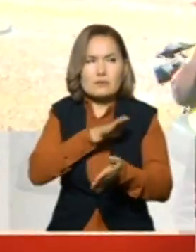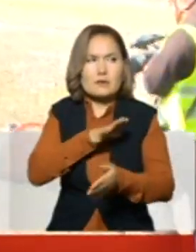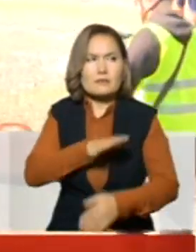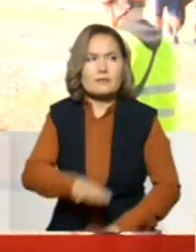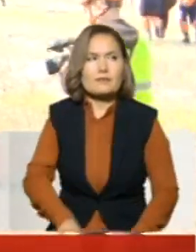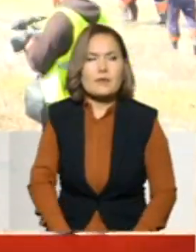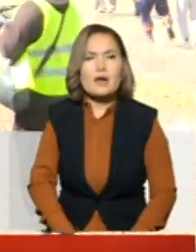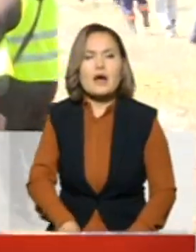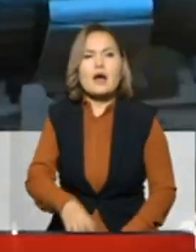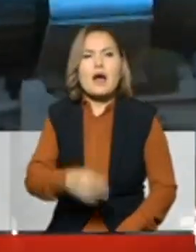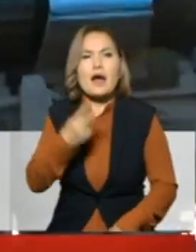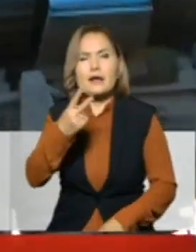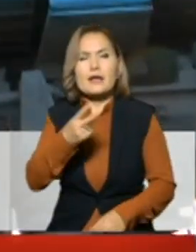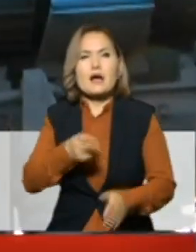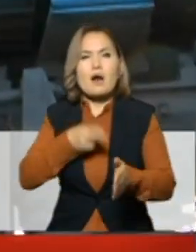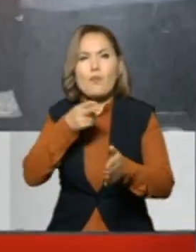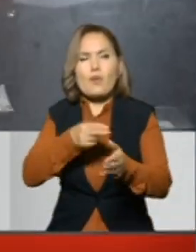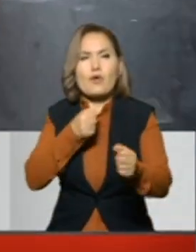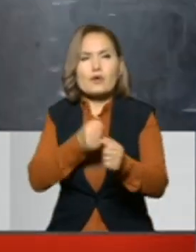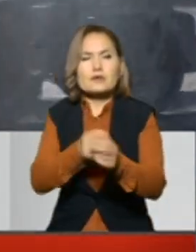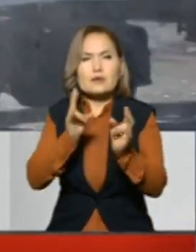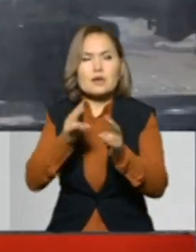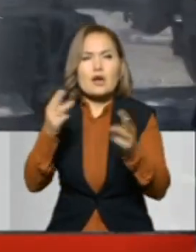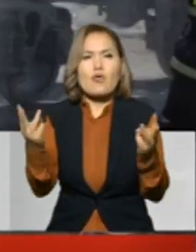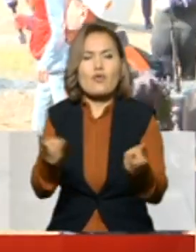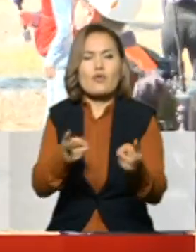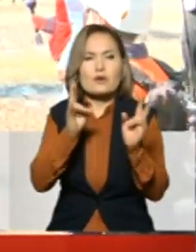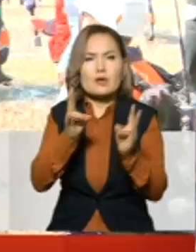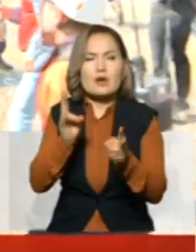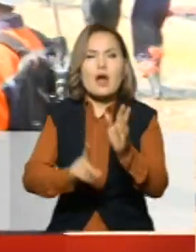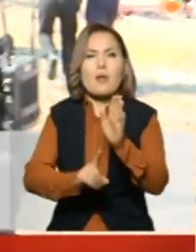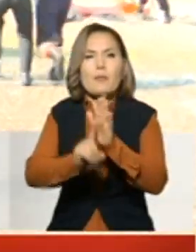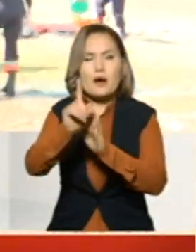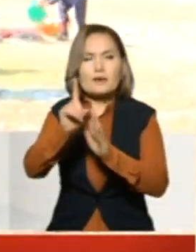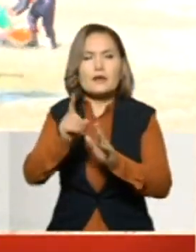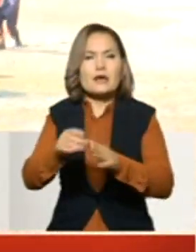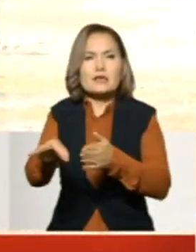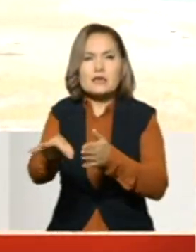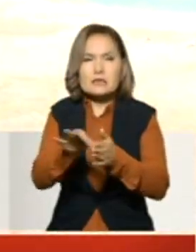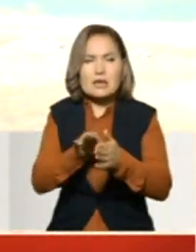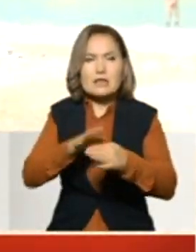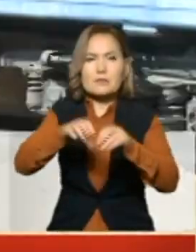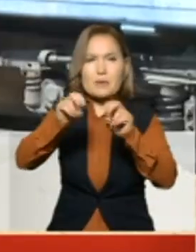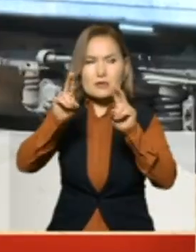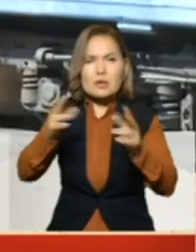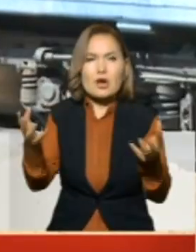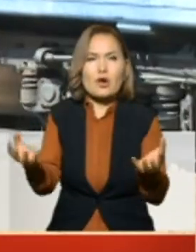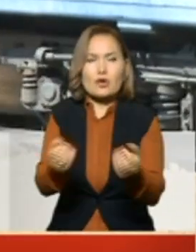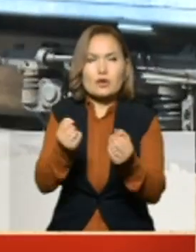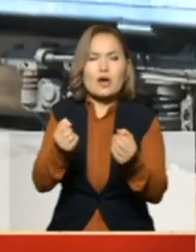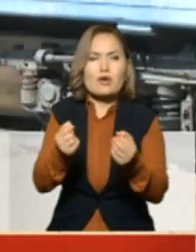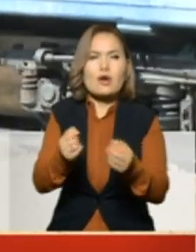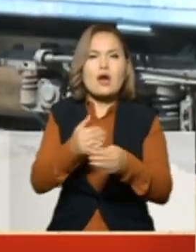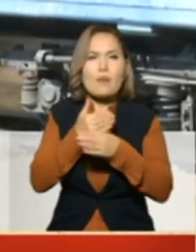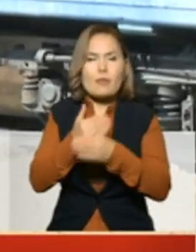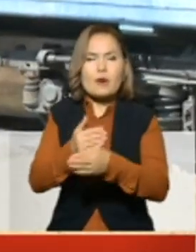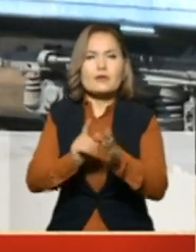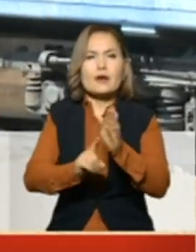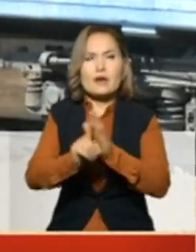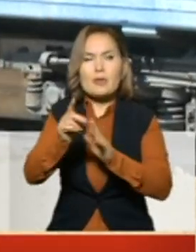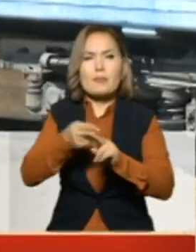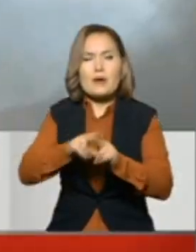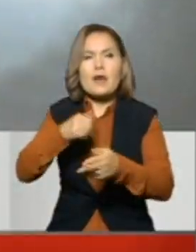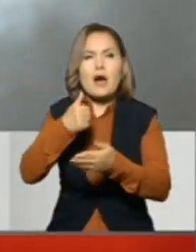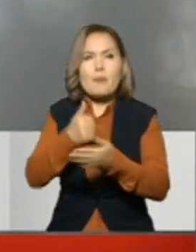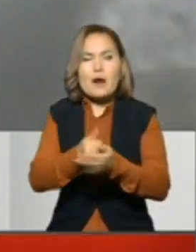пойызы соқтығысып, өрт шығып, қазір төтенше жағдай қызметкерлері құтқару жұмыстарын жүргізіп жатыр. Ұжымды қауіпсіздік туралы шарт ұйымының